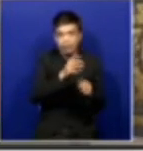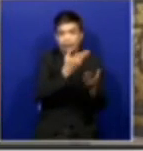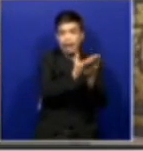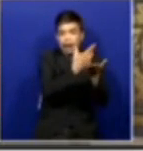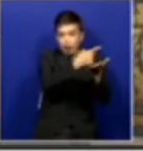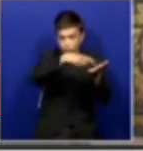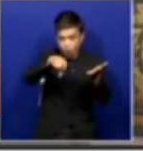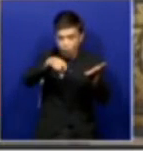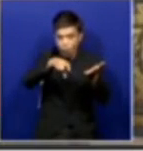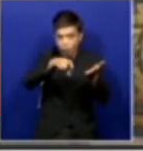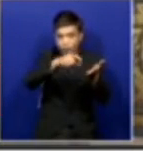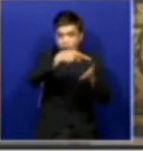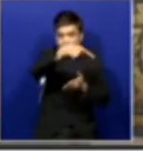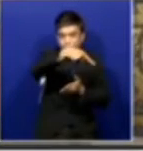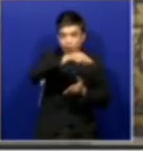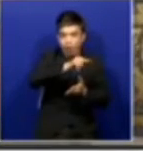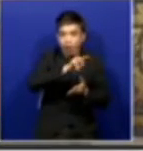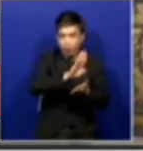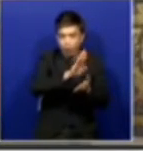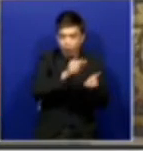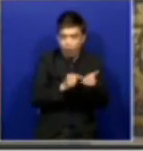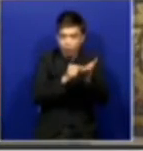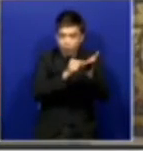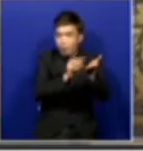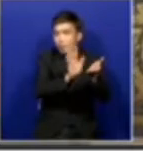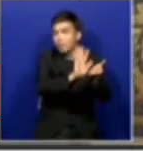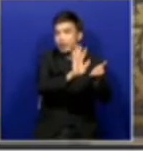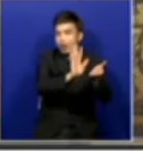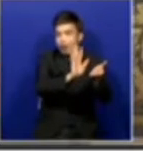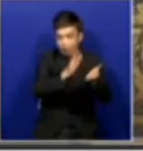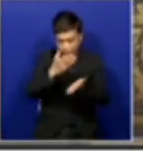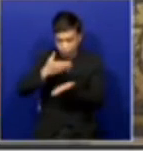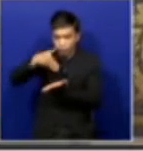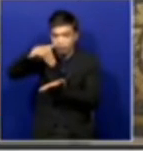ณนี้เข้ามาให้สภาพิจารณานะครับ